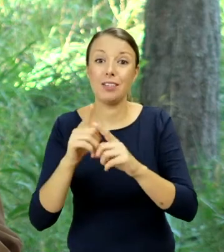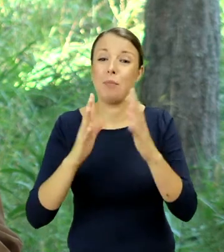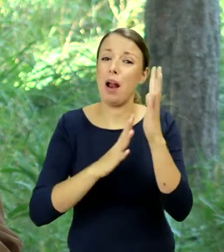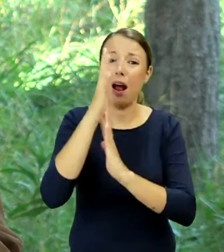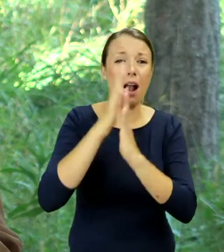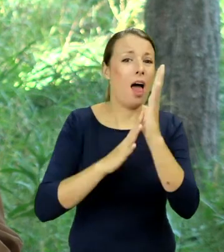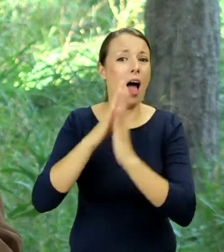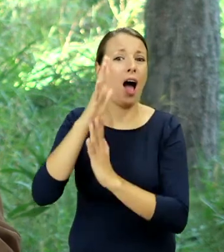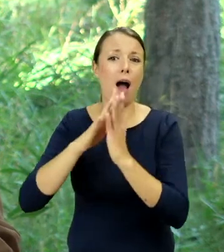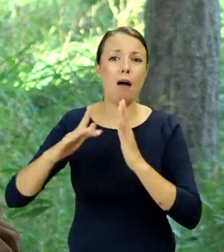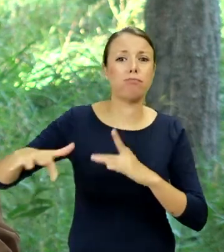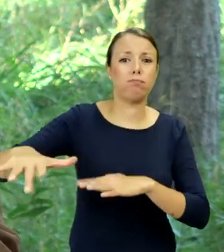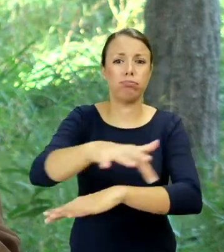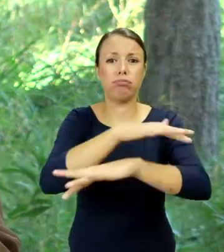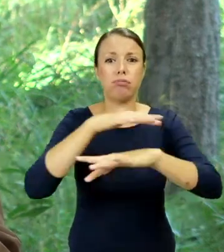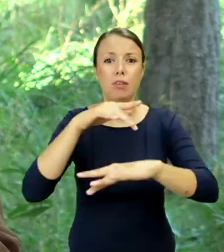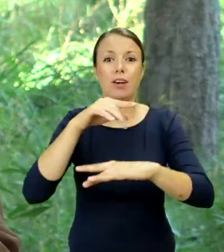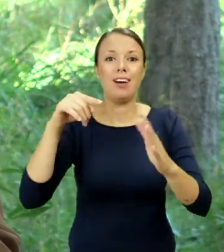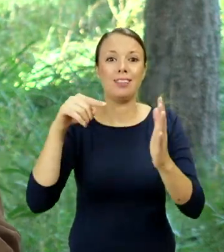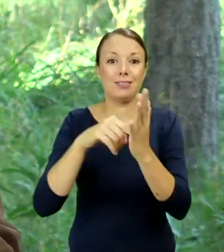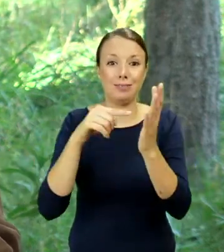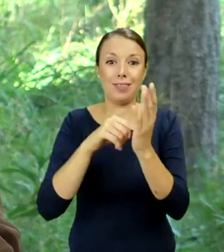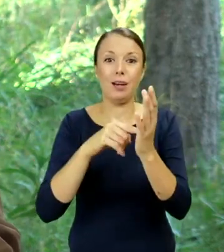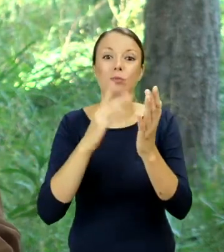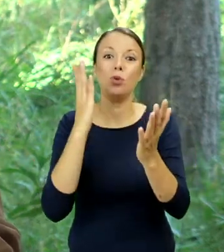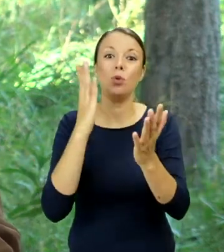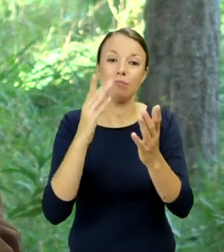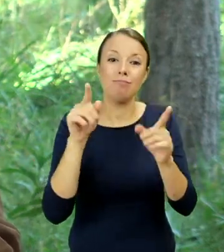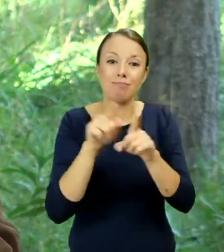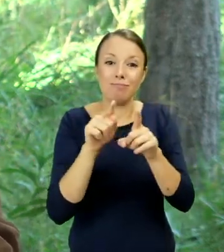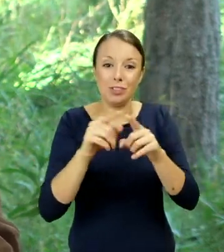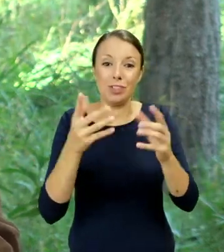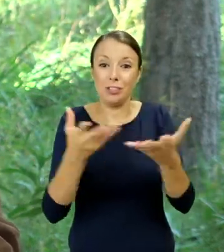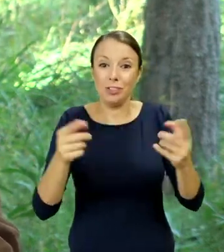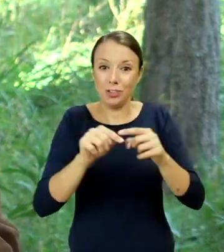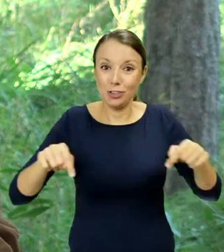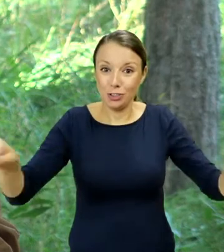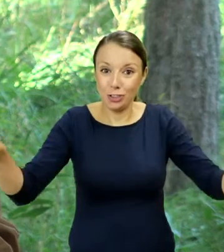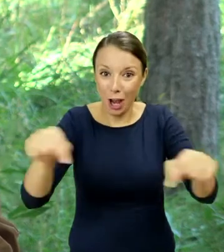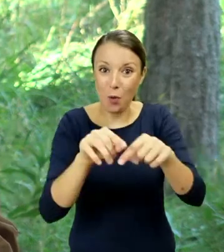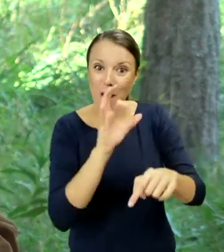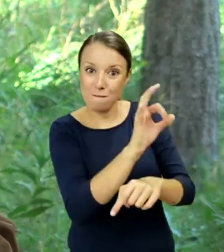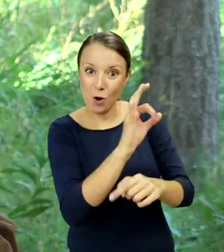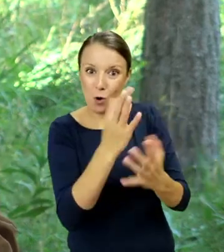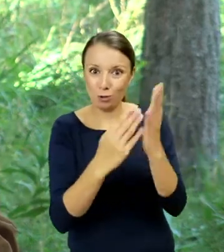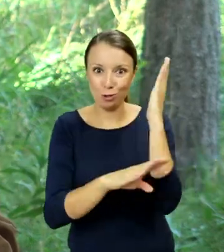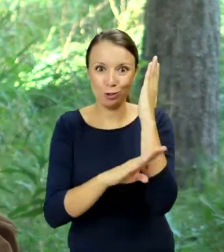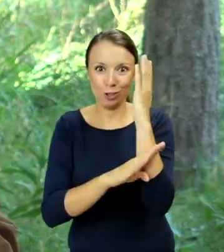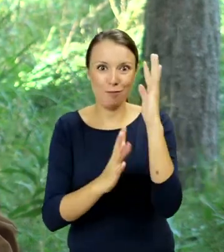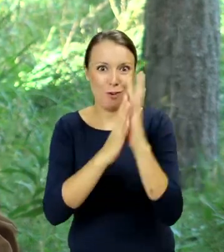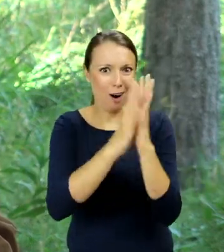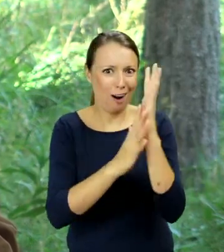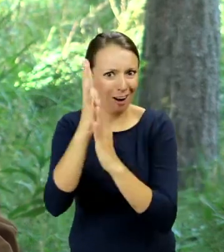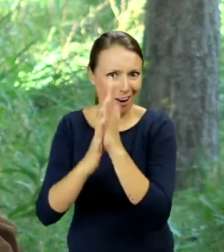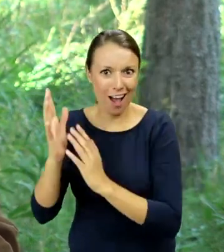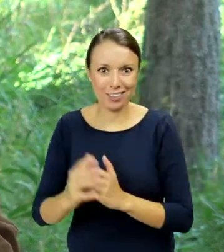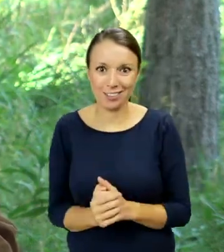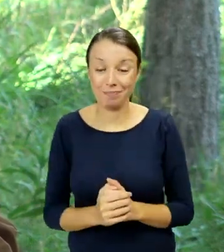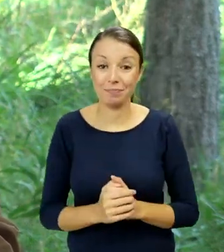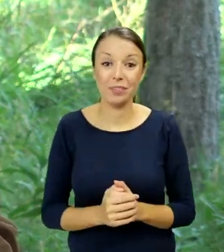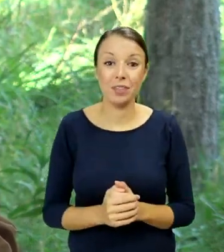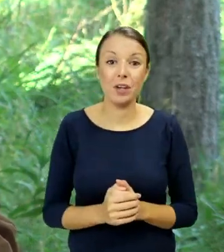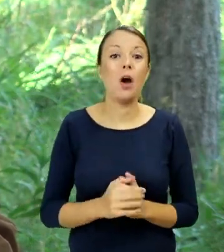się na działce należącej do Piłsudskich. Myślę, że później, gdy udamy się na spacer do ogrodu,